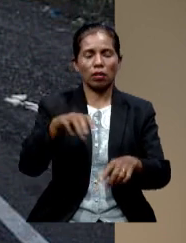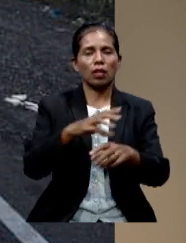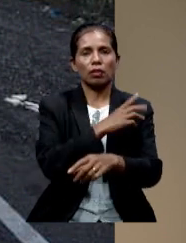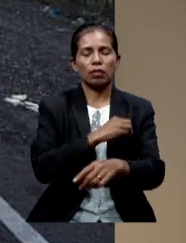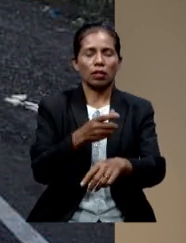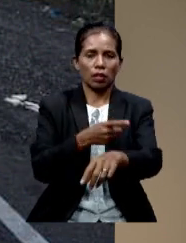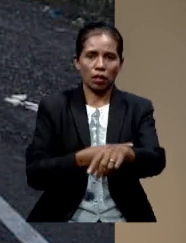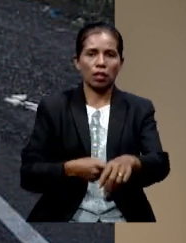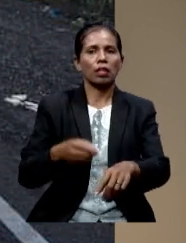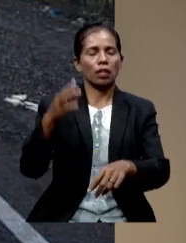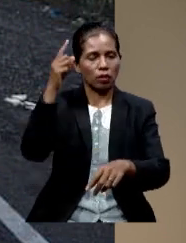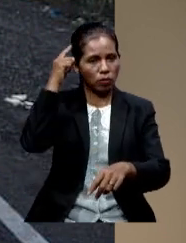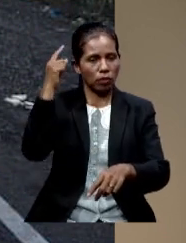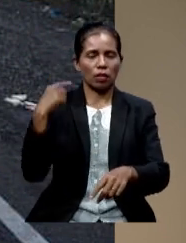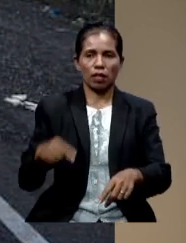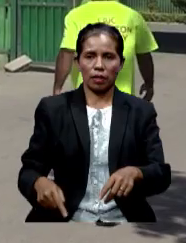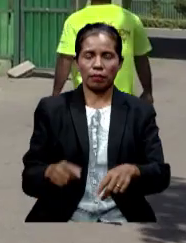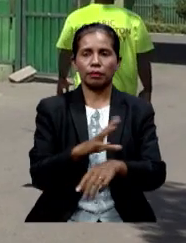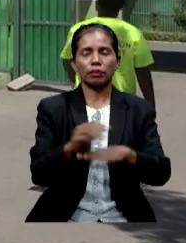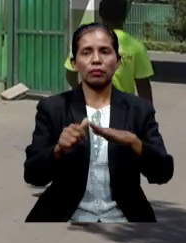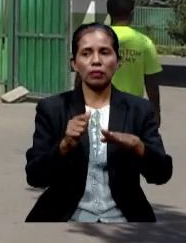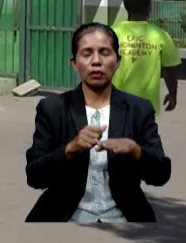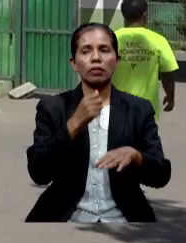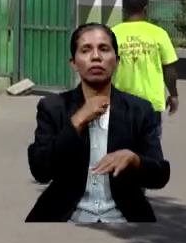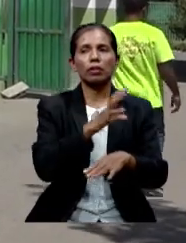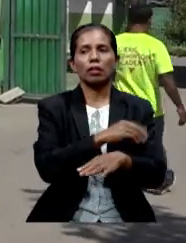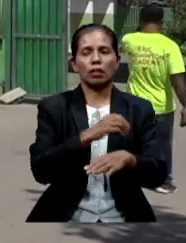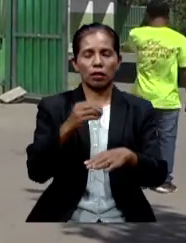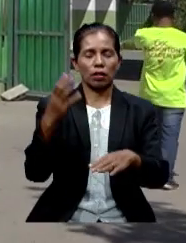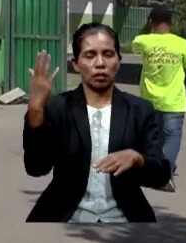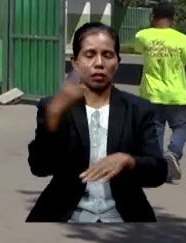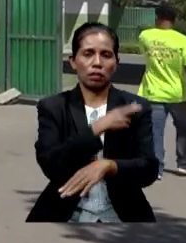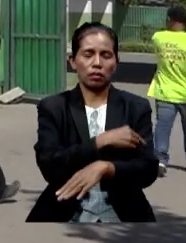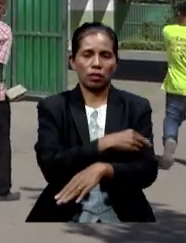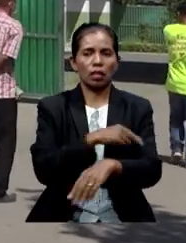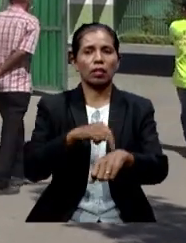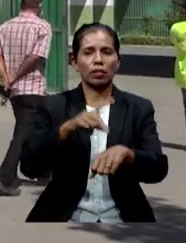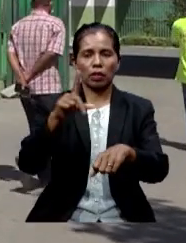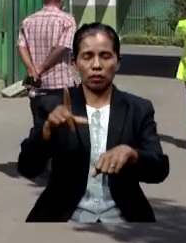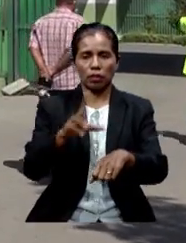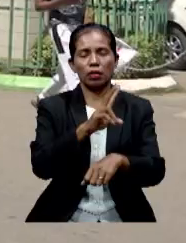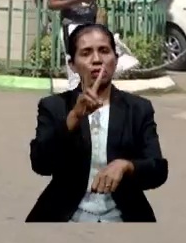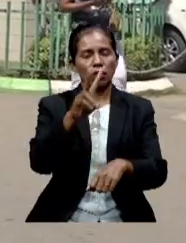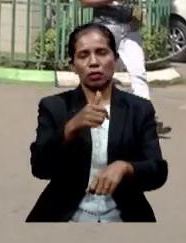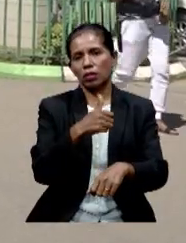parte ulu no ain. Dadaung ne amu ho frater nain ida halau hela tratamentu i Hospital Nasional no